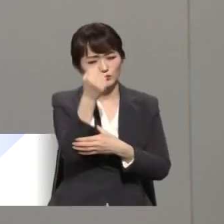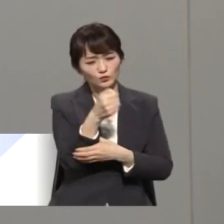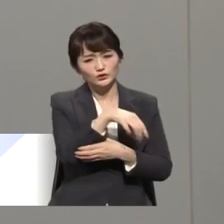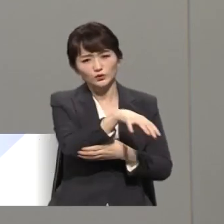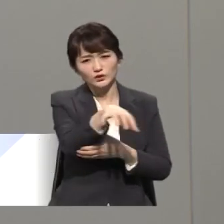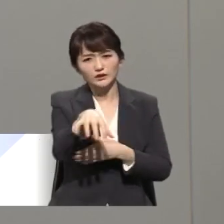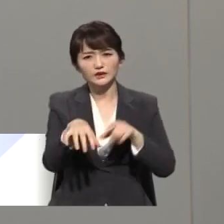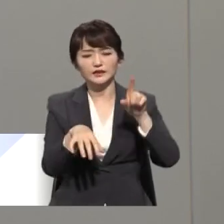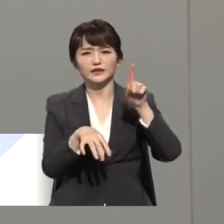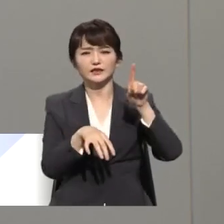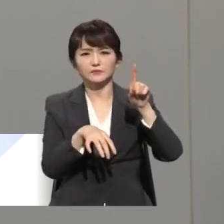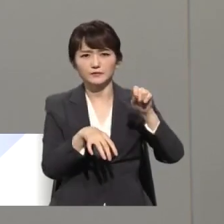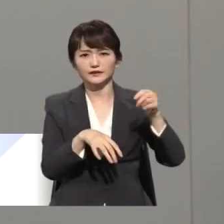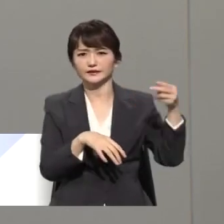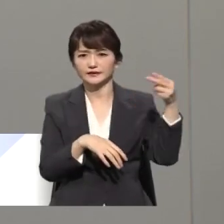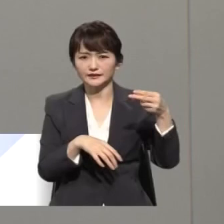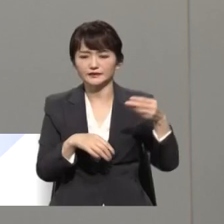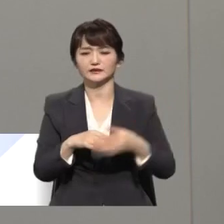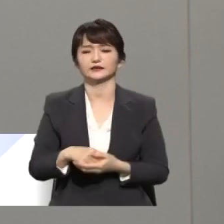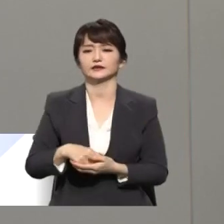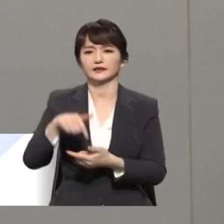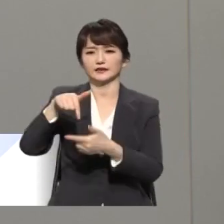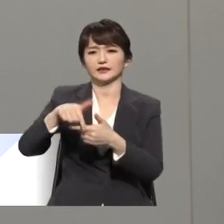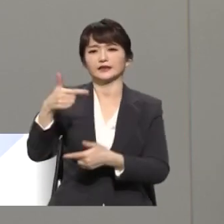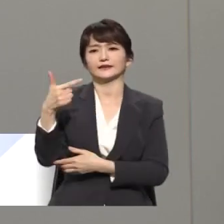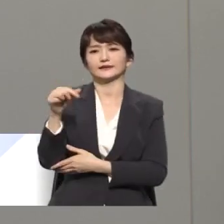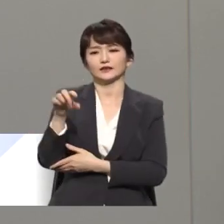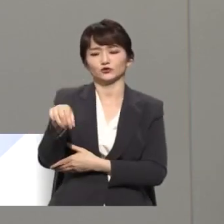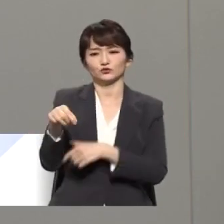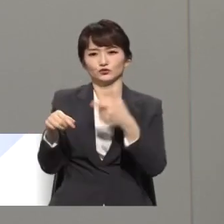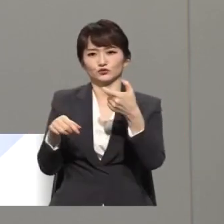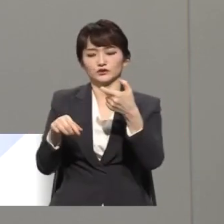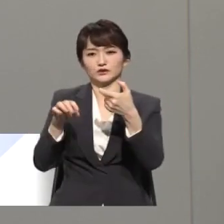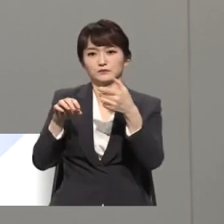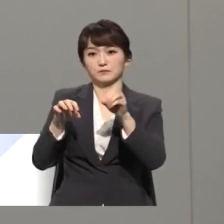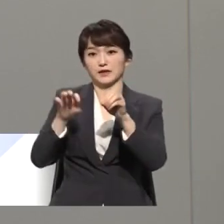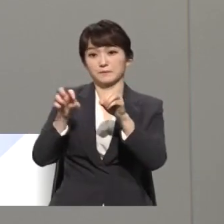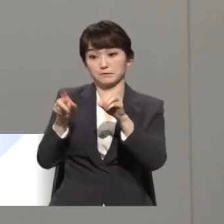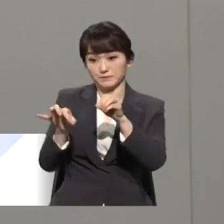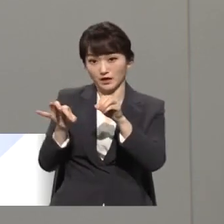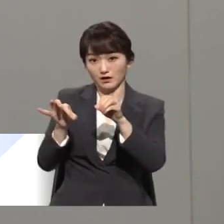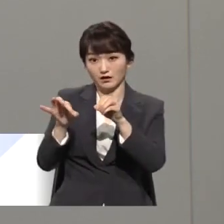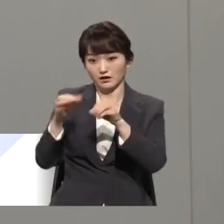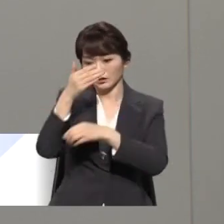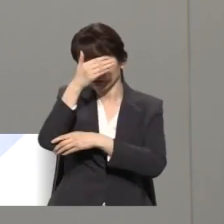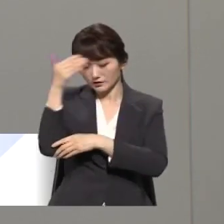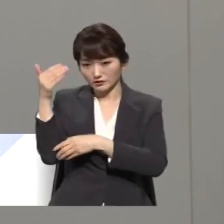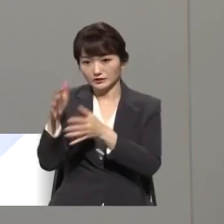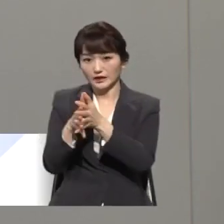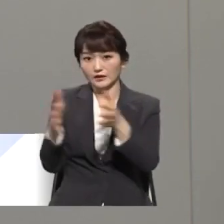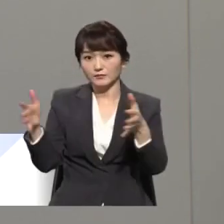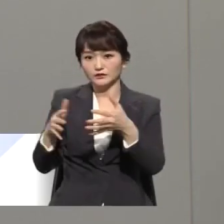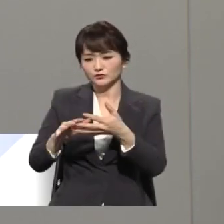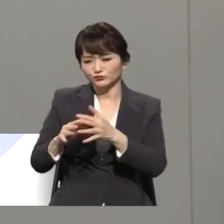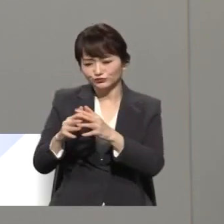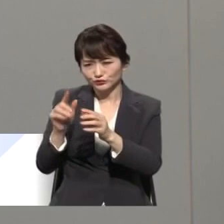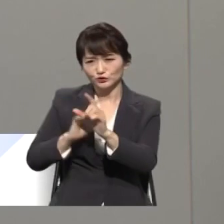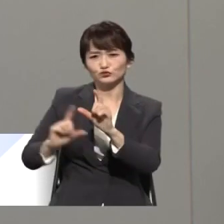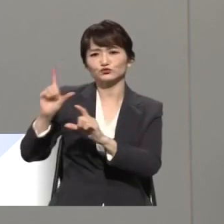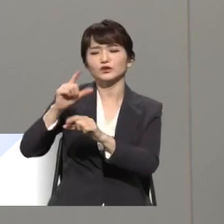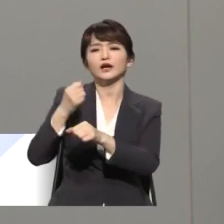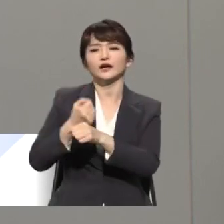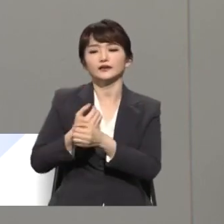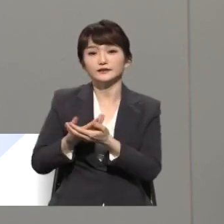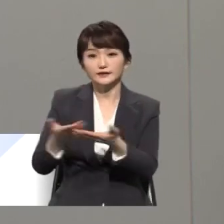2005 공급 강남 매곡동 65만 평 의 성전 된 아파트 5만 후추가 공급도 약속했습니다